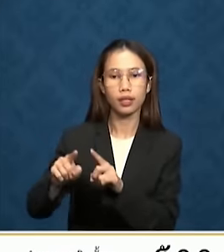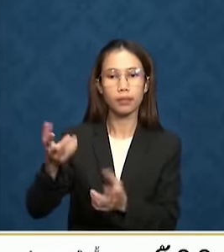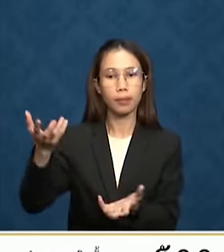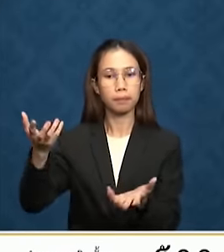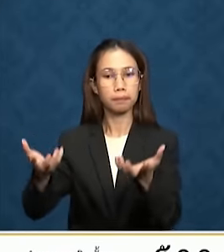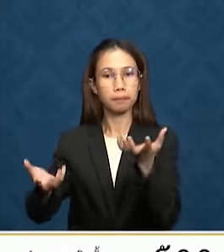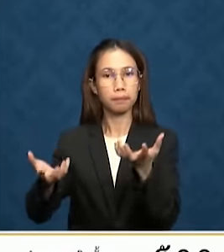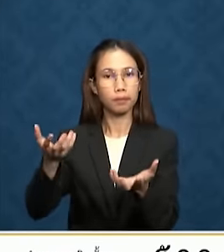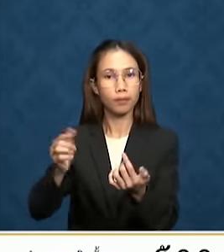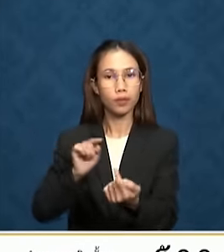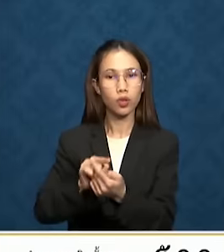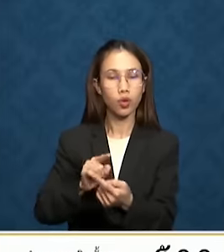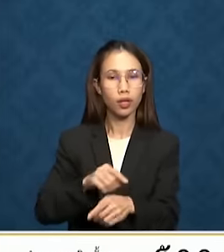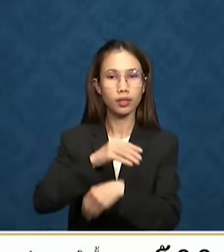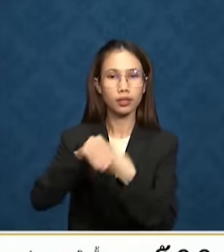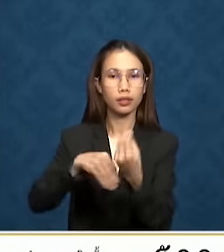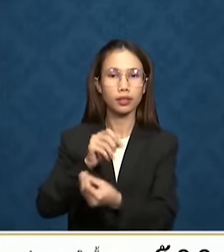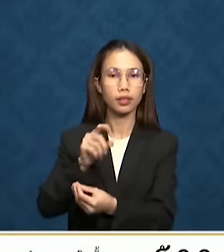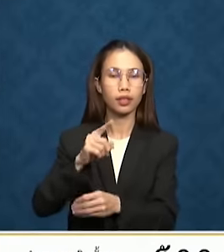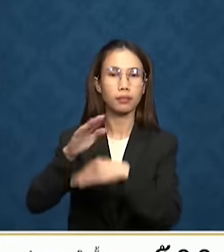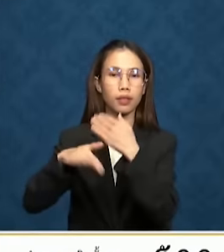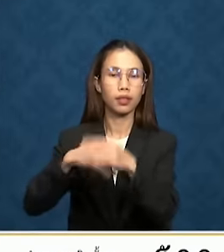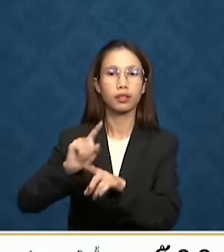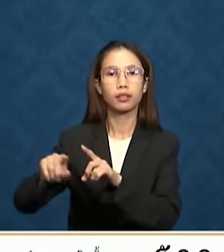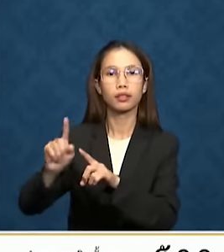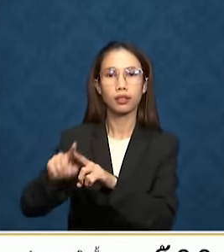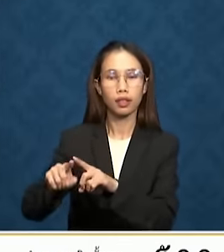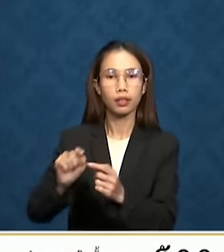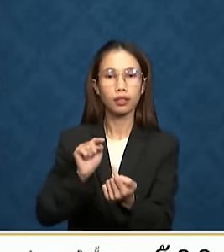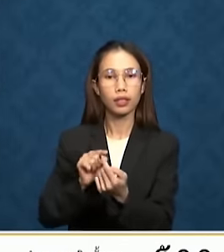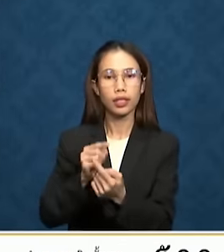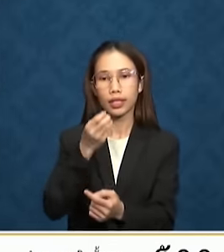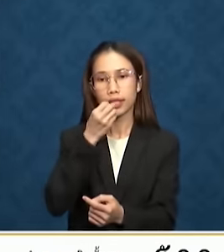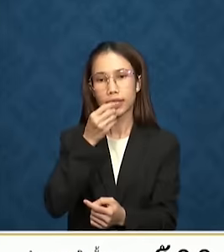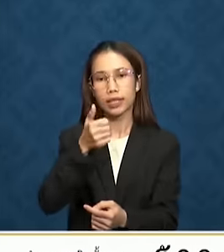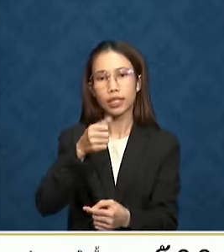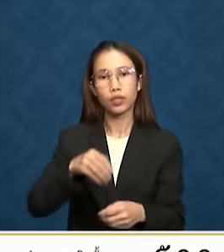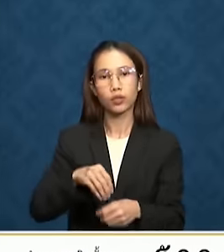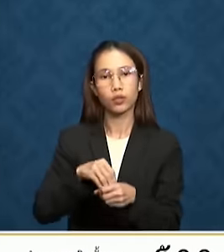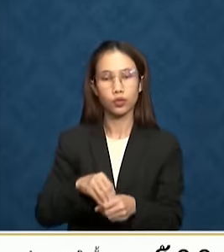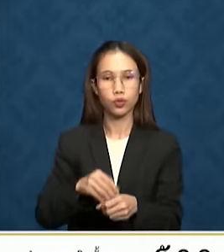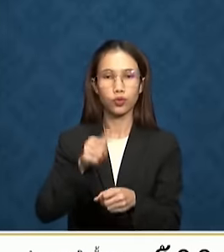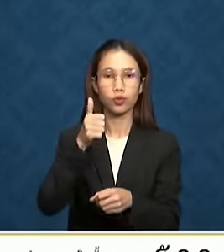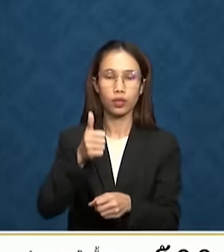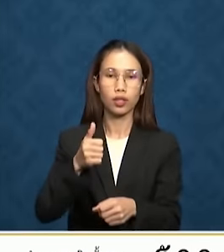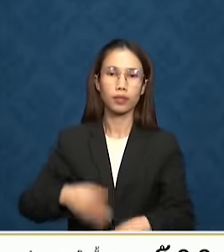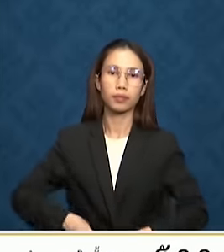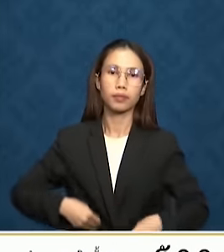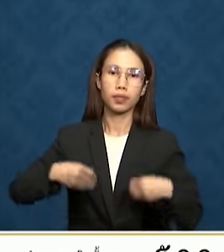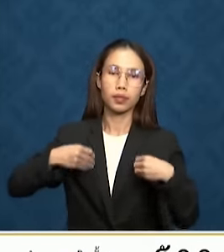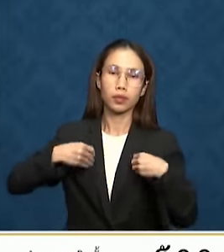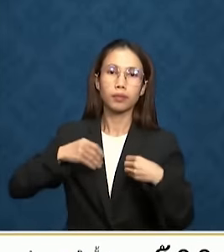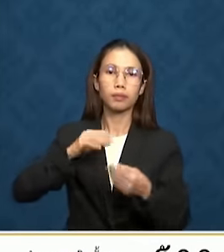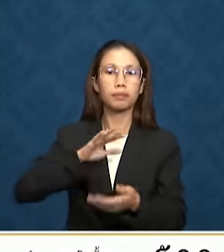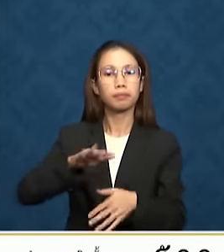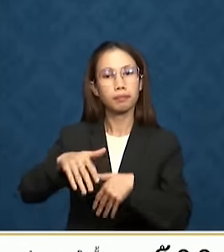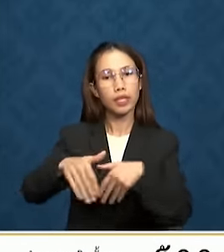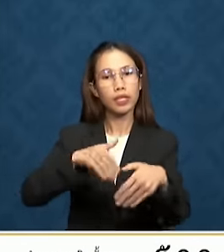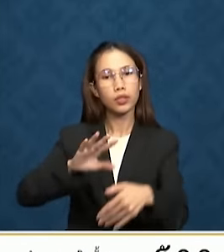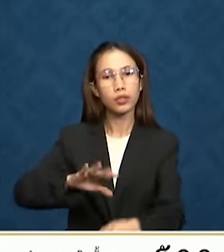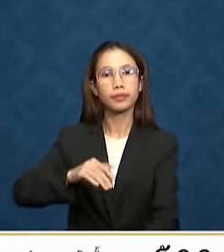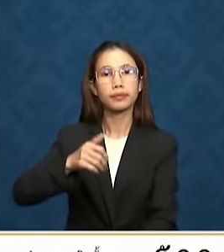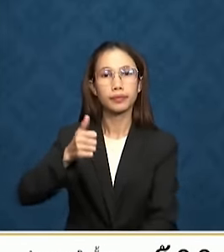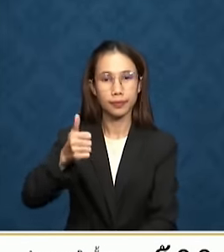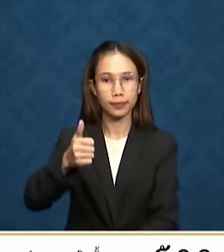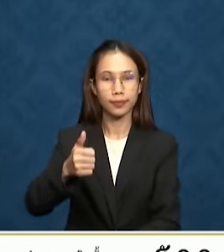ระหว่างเรื่องของการกระตุ้นเศรษฐกิจกับเรื่องของความเป็นความกินดีอยู่ดีของพี่น้องประชาชนอ่าไปในคราวคราว